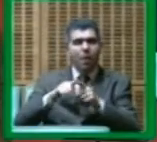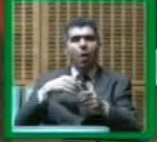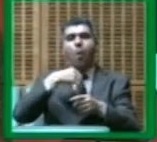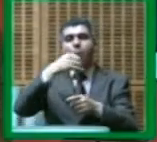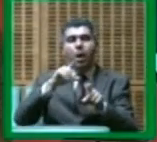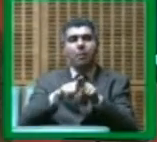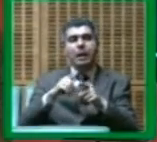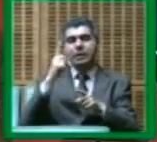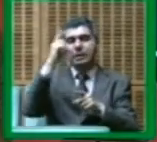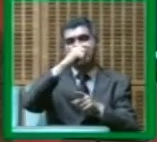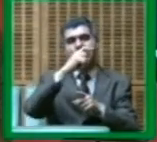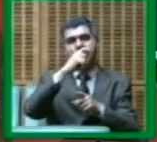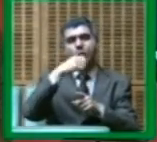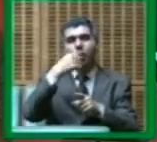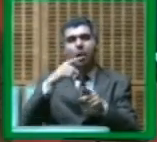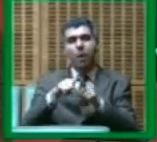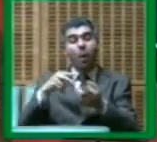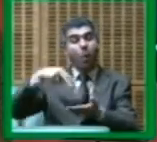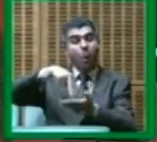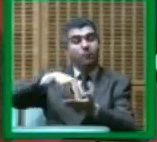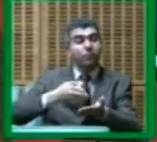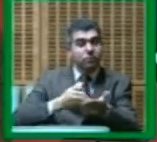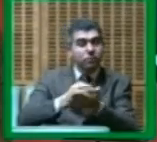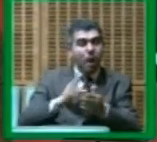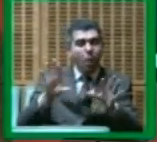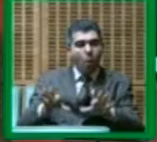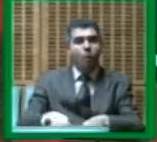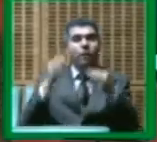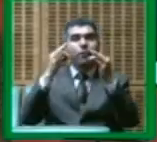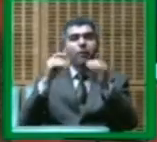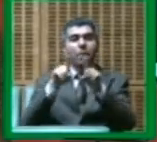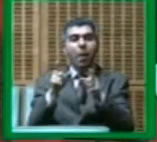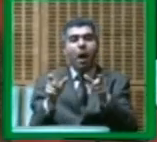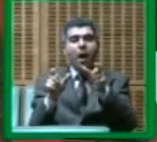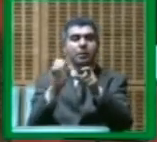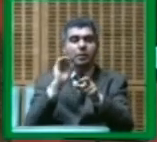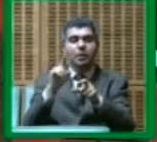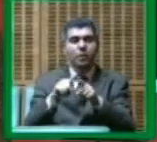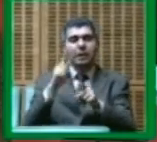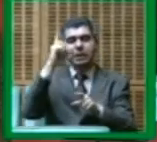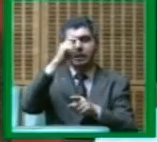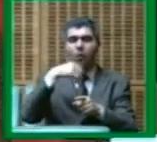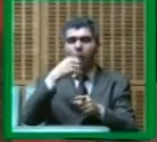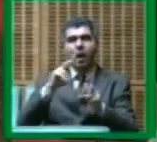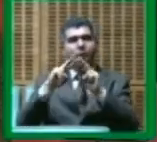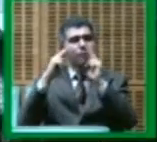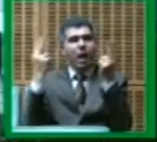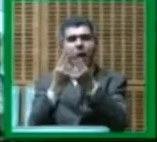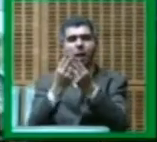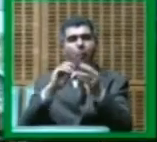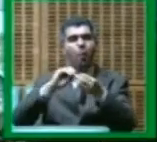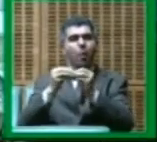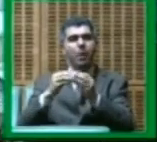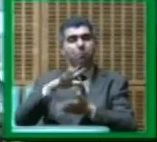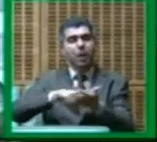يوصلك، يستحيل ان تصل الى المكان ويمكن ان تقوم بما تقوم به. هذه من الامور التي مؤخرا وفيت واحد العدد ديال الدول. مع ذلك